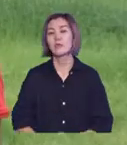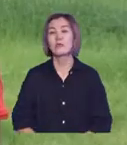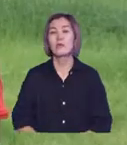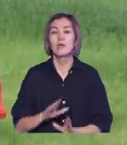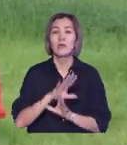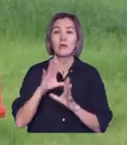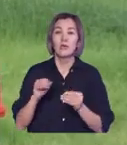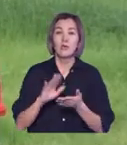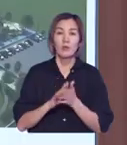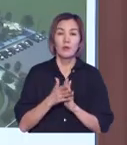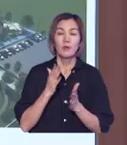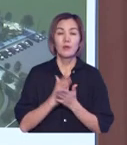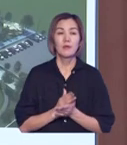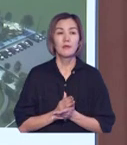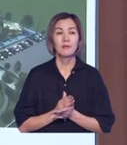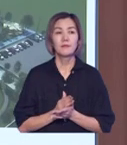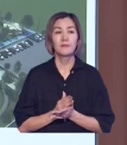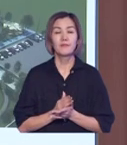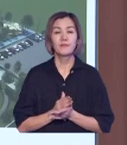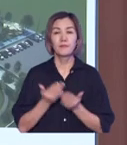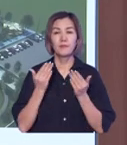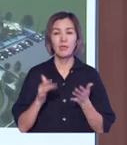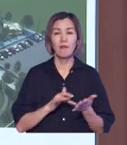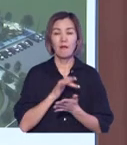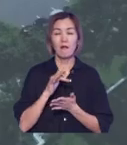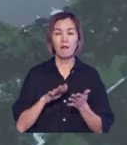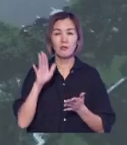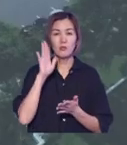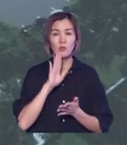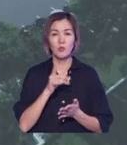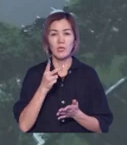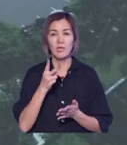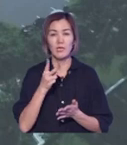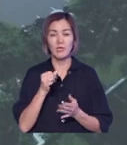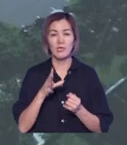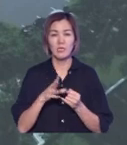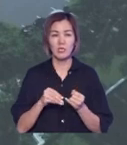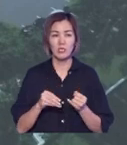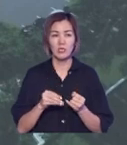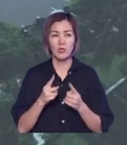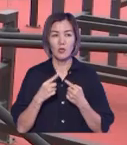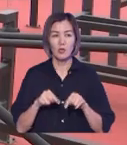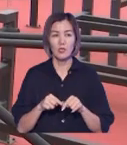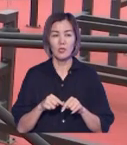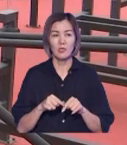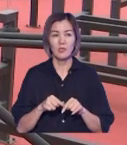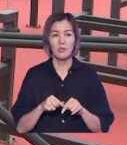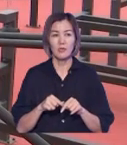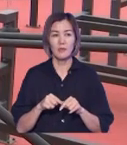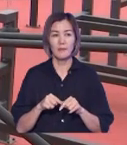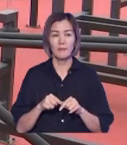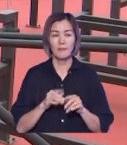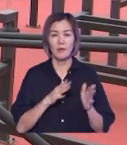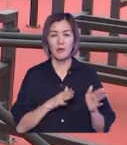бәрі біздің мойнымызда. Бұған қоса биыл қалалық жағалауда 2 гектарға жуық аумақты құрайтын кроссфит паркын